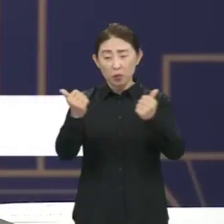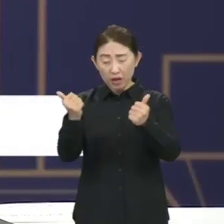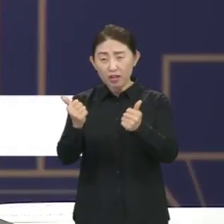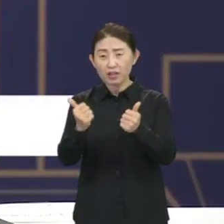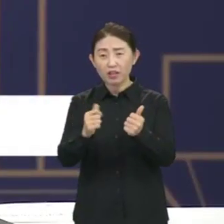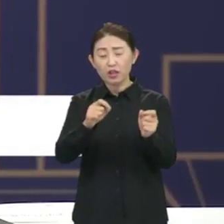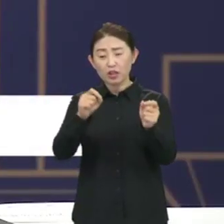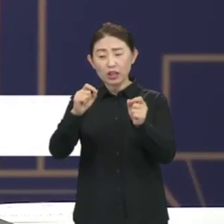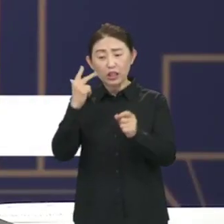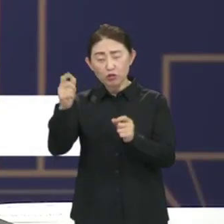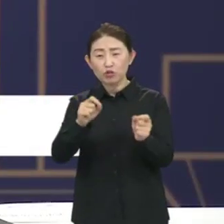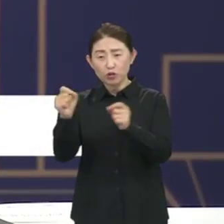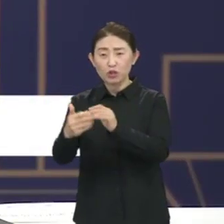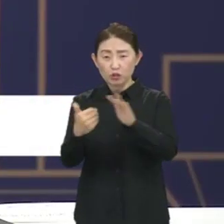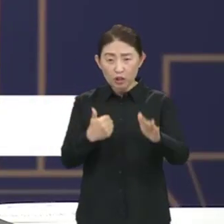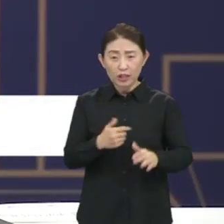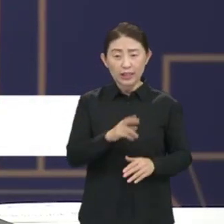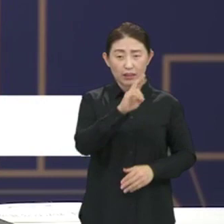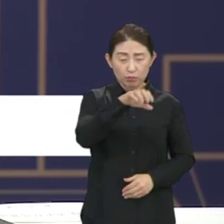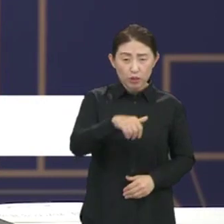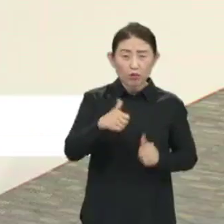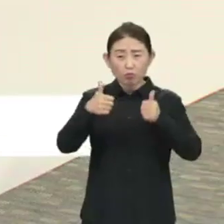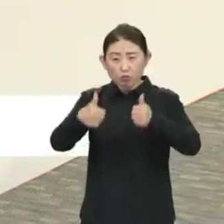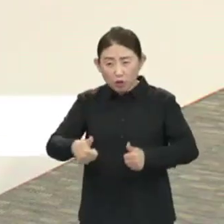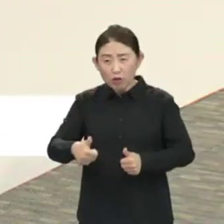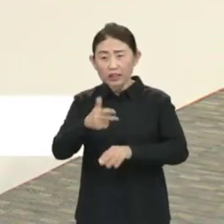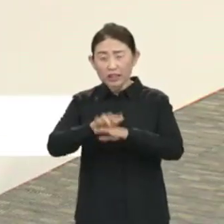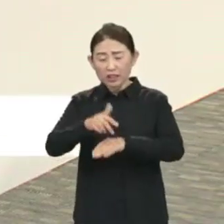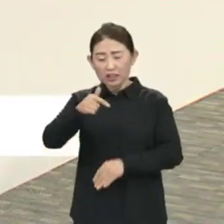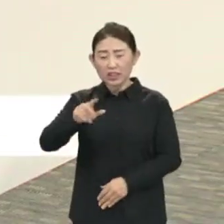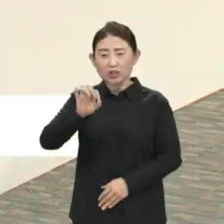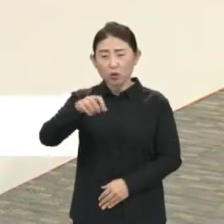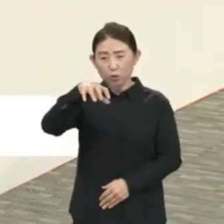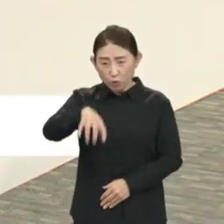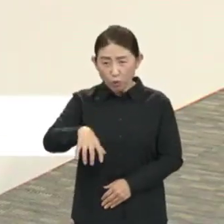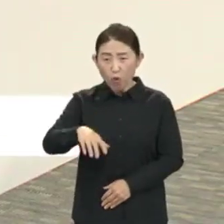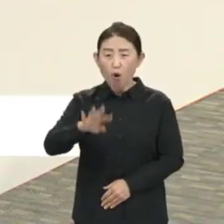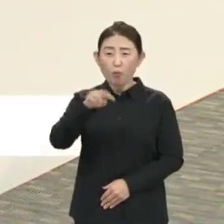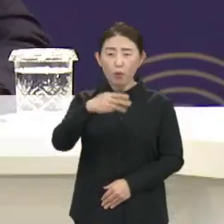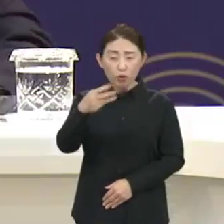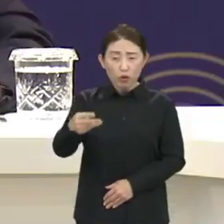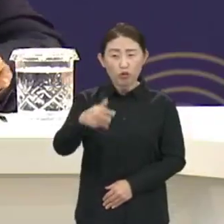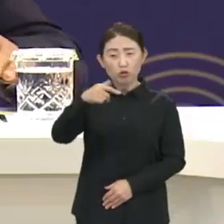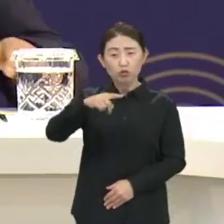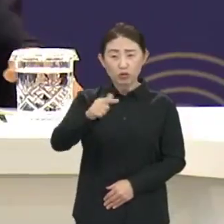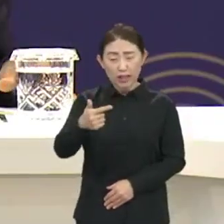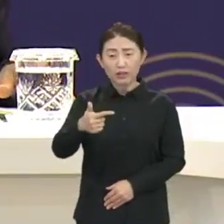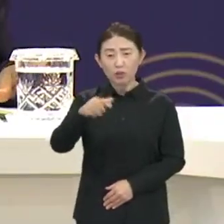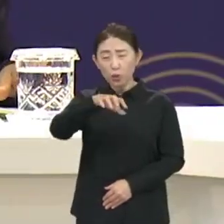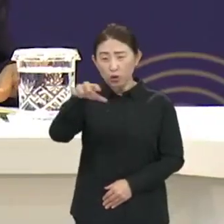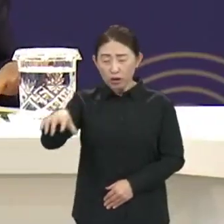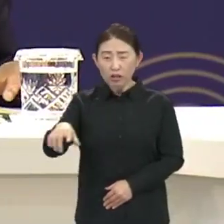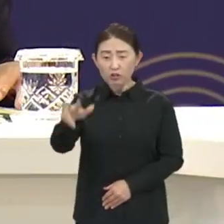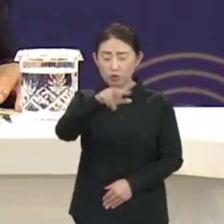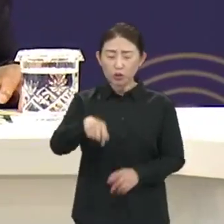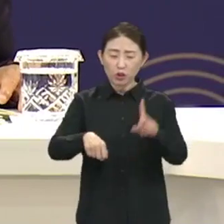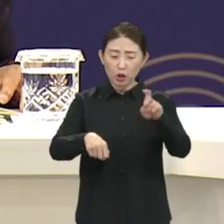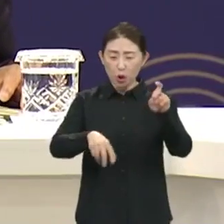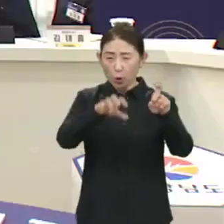금산군과 부여군, 대전 기성동과 보령, 주산, 미산면을 포함해 전국 11곳을 특별재난지역으로 추가